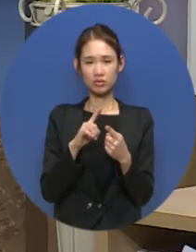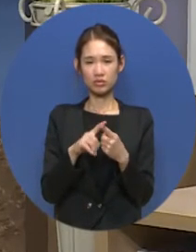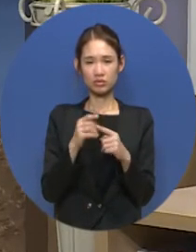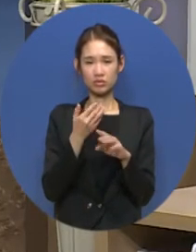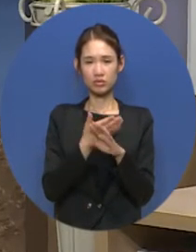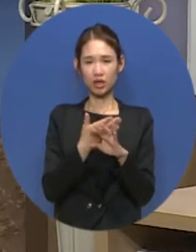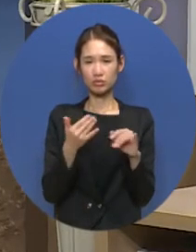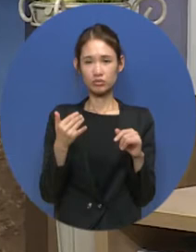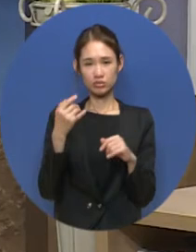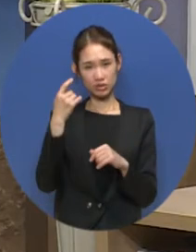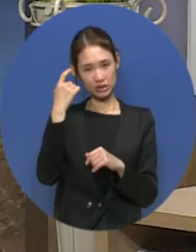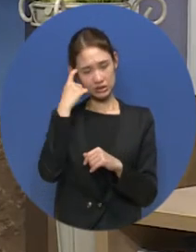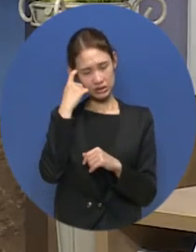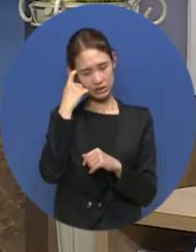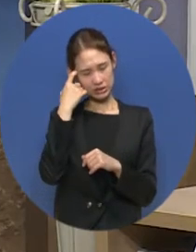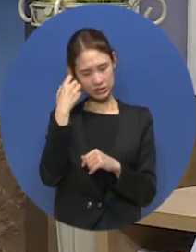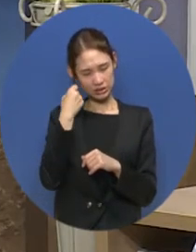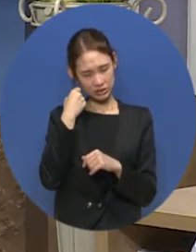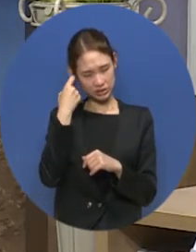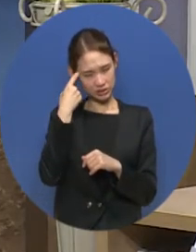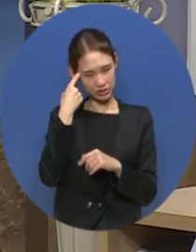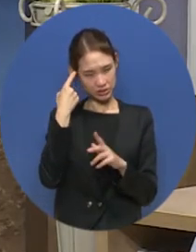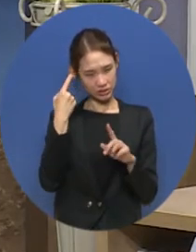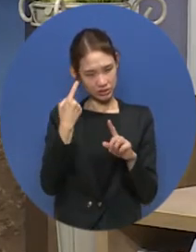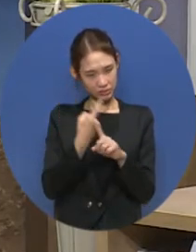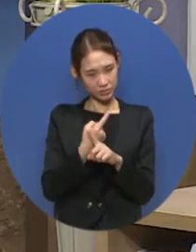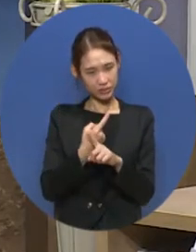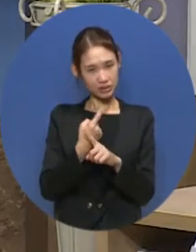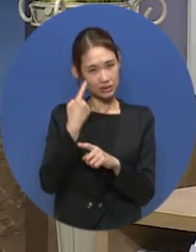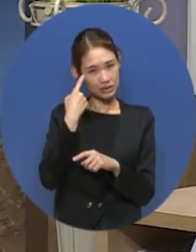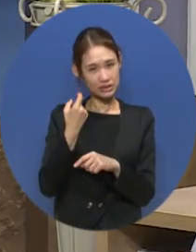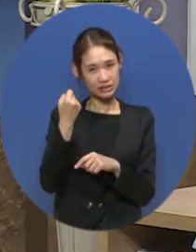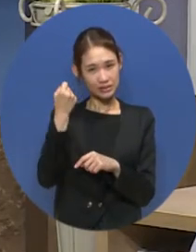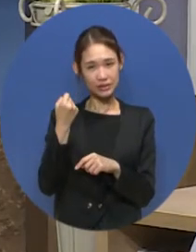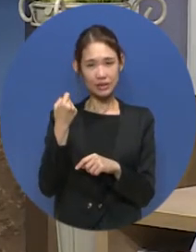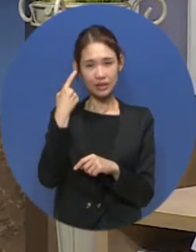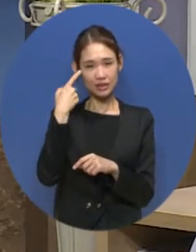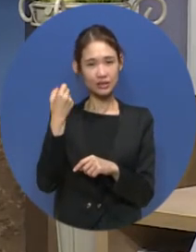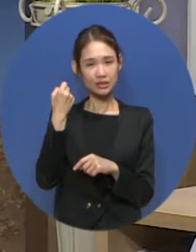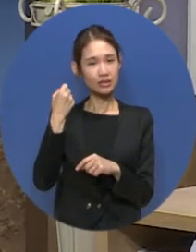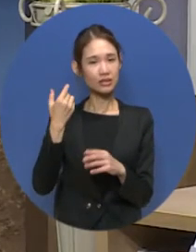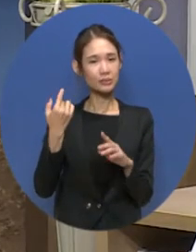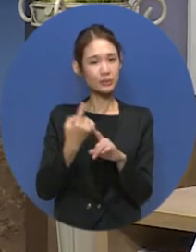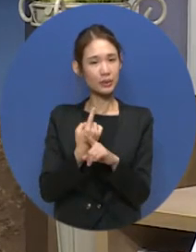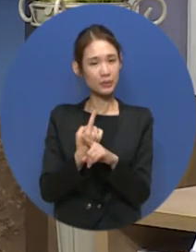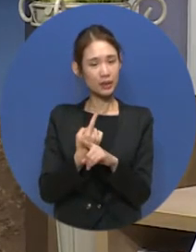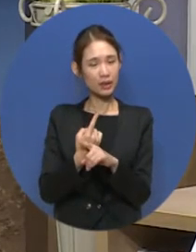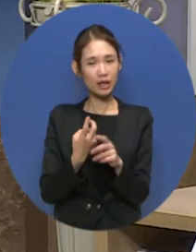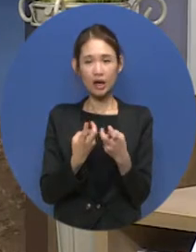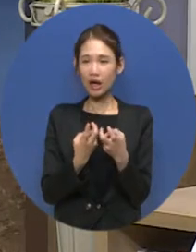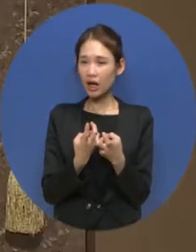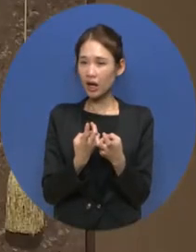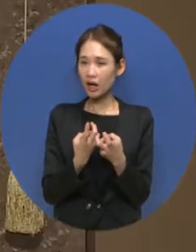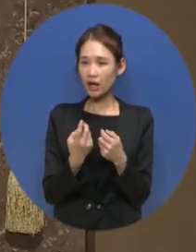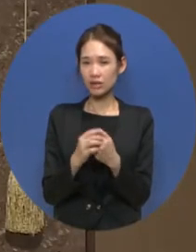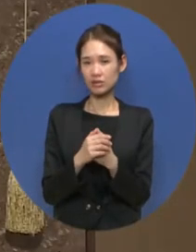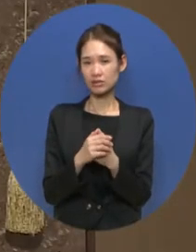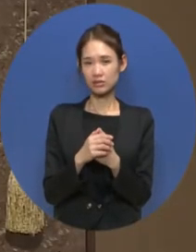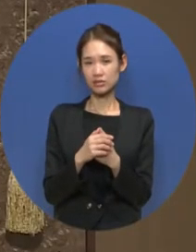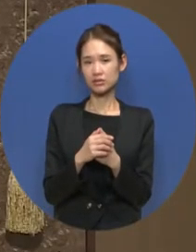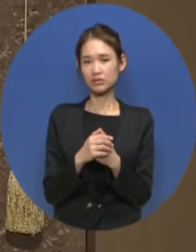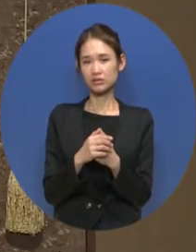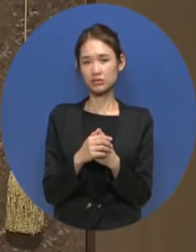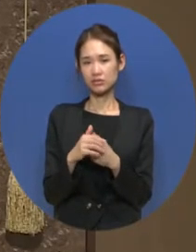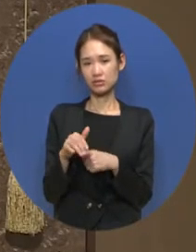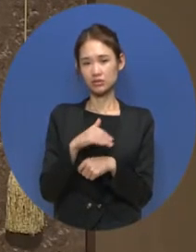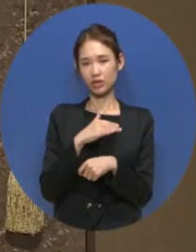좀그 다른 분들의 인식이라고 할까요? 네. 인식하고 계신지 궁금하거든요. 저희가